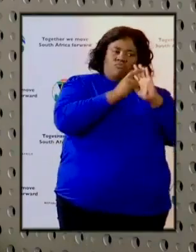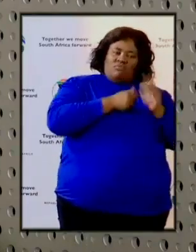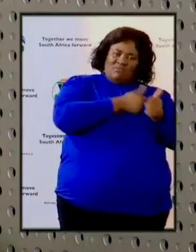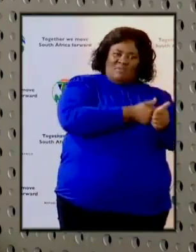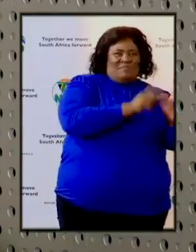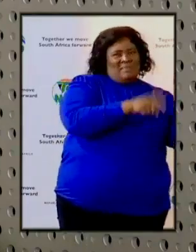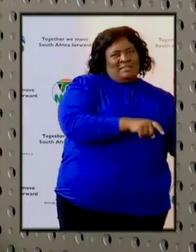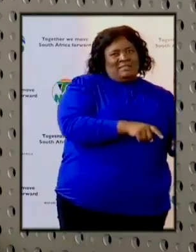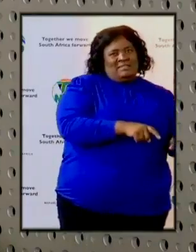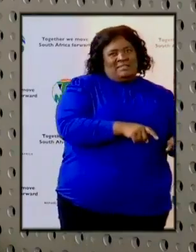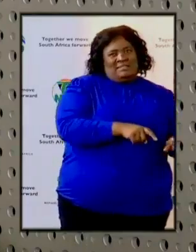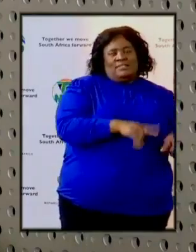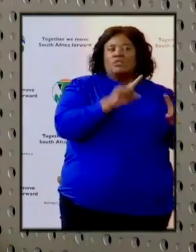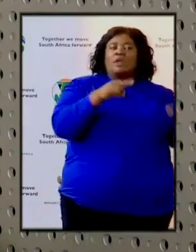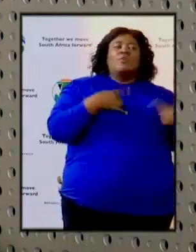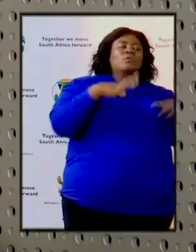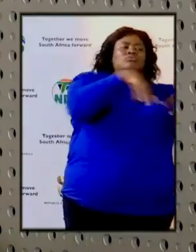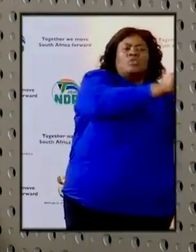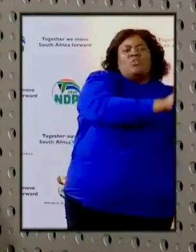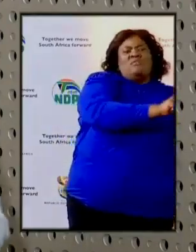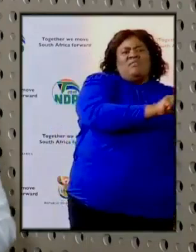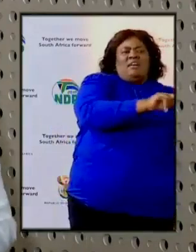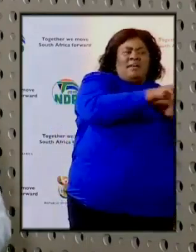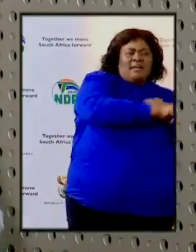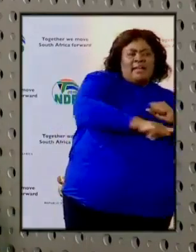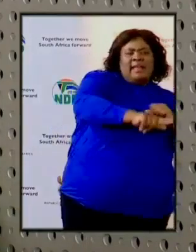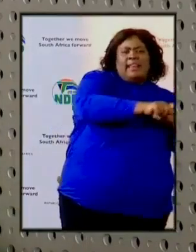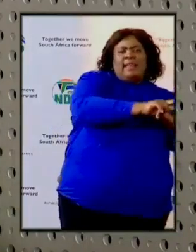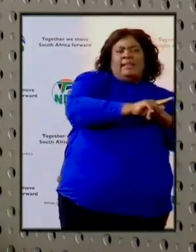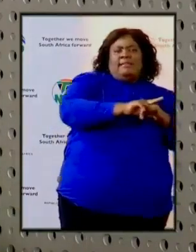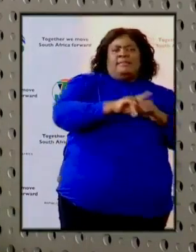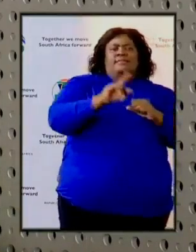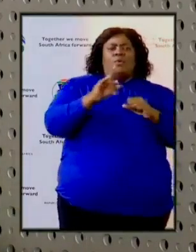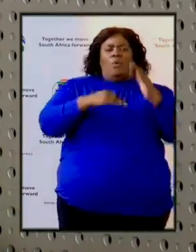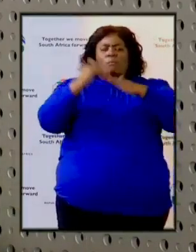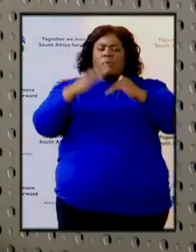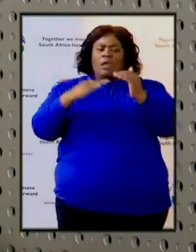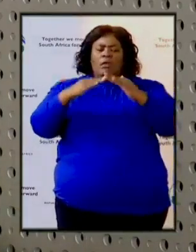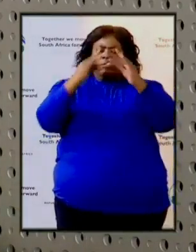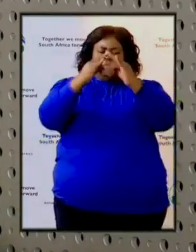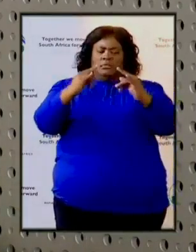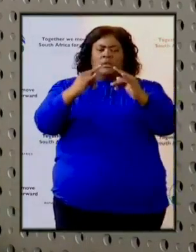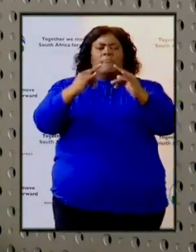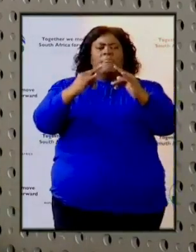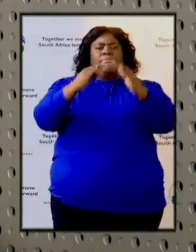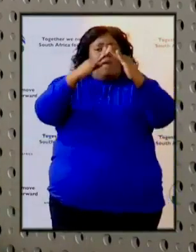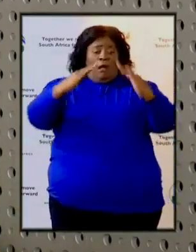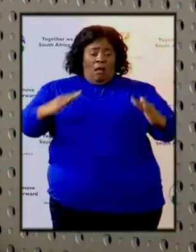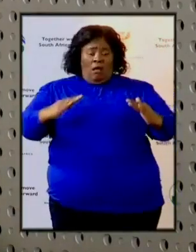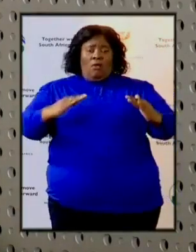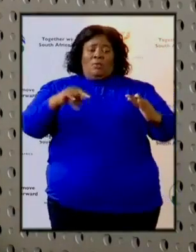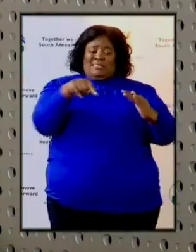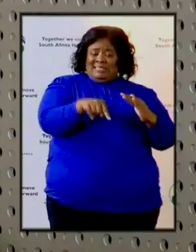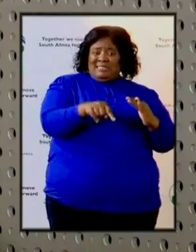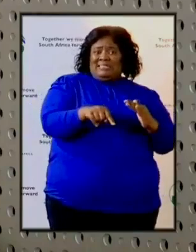endlini ngokungemthetho nokuthatha indawo ngokungemthetho akuvunyelwe. Kodwa futhi sithi